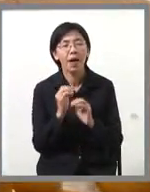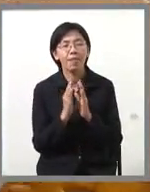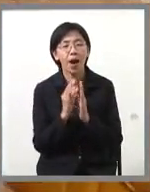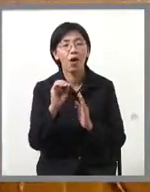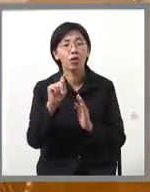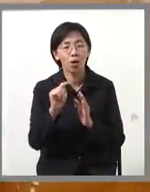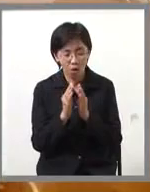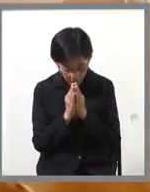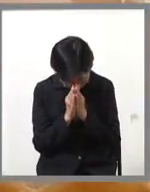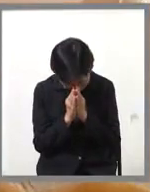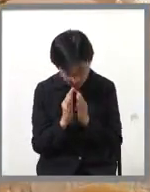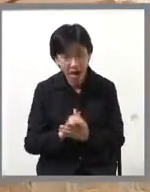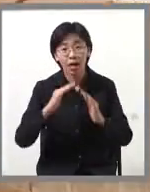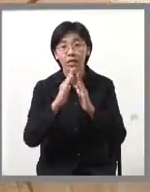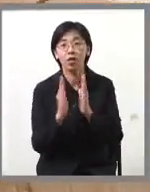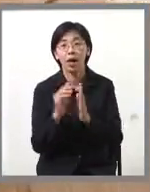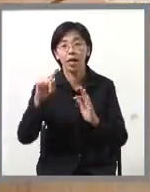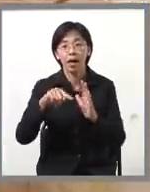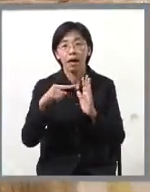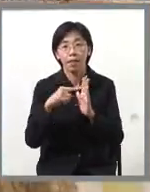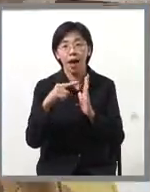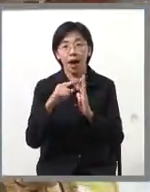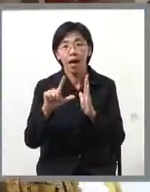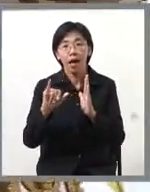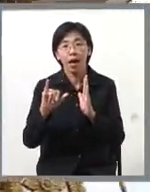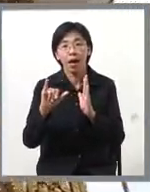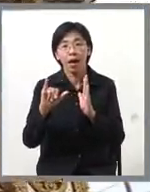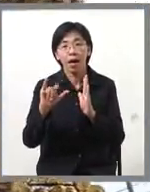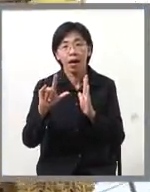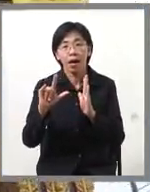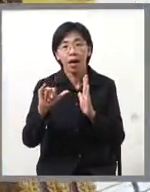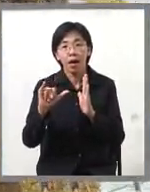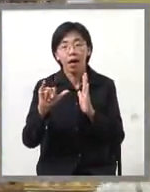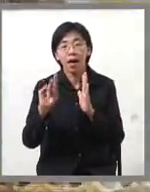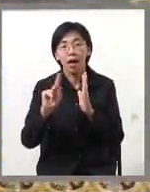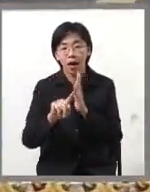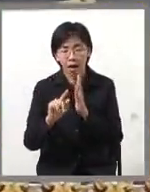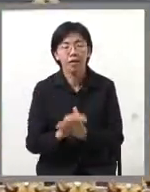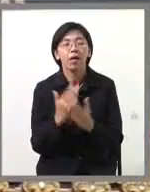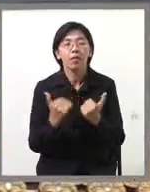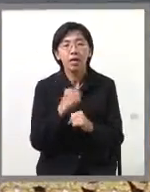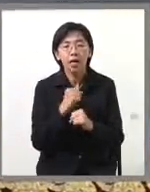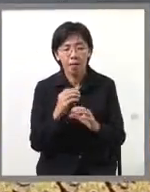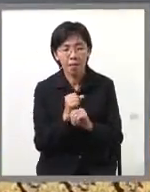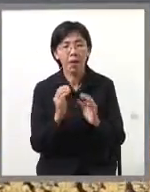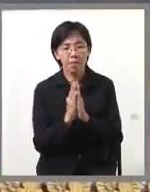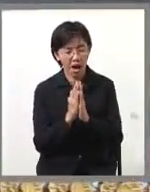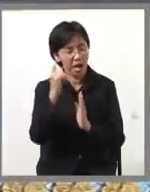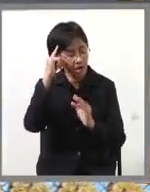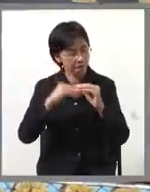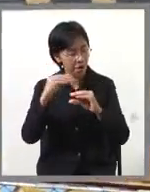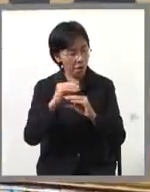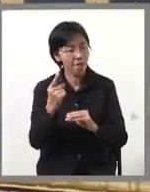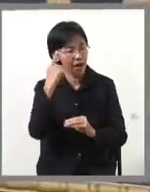มัสการหลวงพ่อโตที่วัดป่าเลไลกันค่ะซึ่งตอนนี้ทางวัดป่าเลไลก็กำลังมีโครงการใหญ่ในการสร้างพระพุทธรูปด้ว